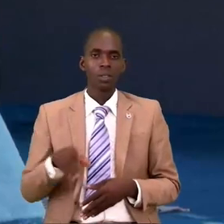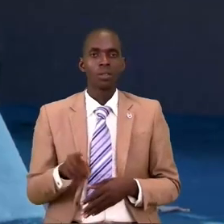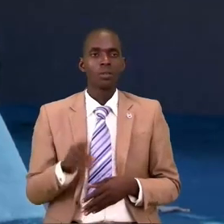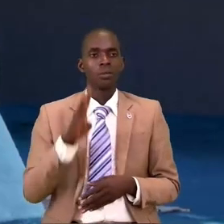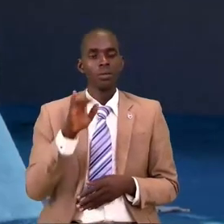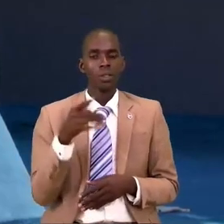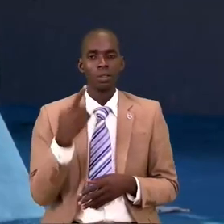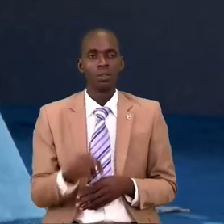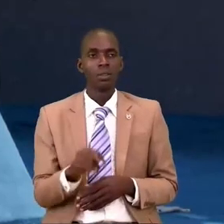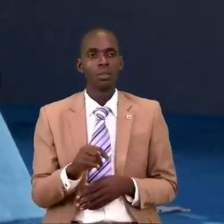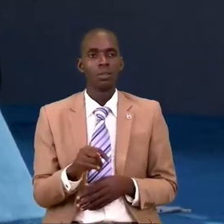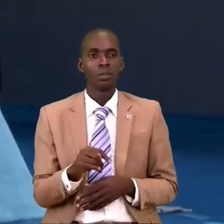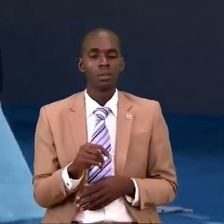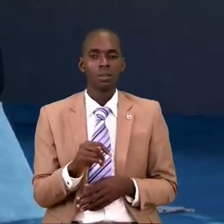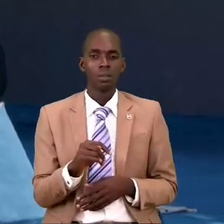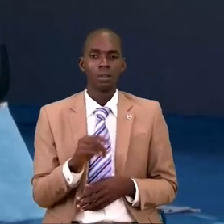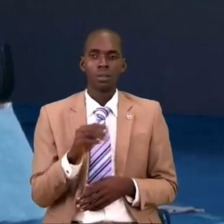Planté près d'un courant d'eau